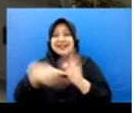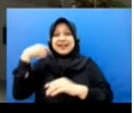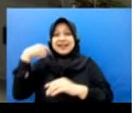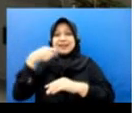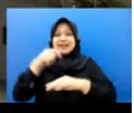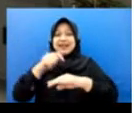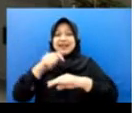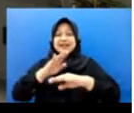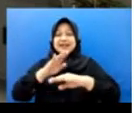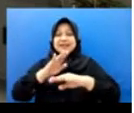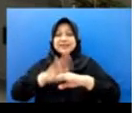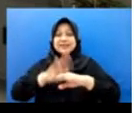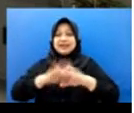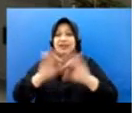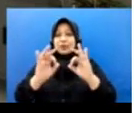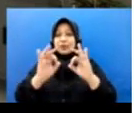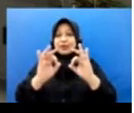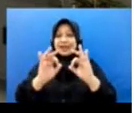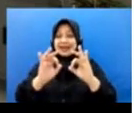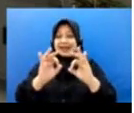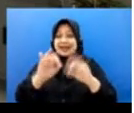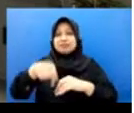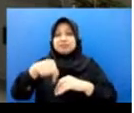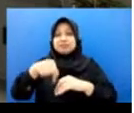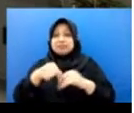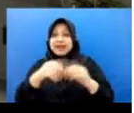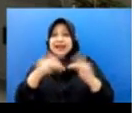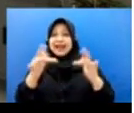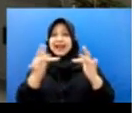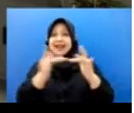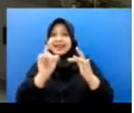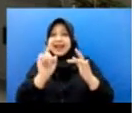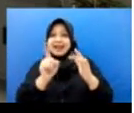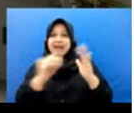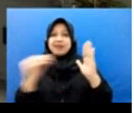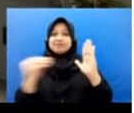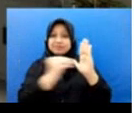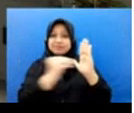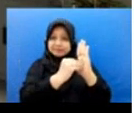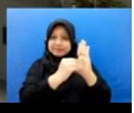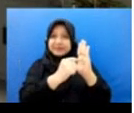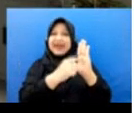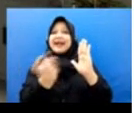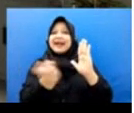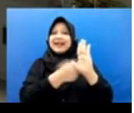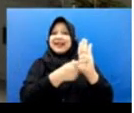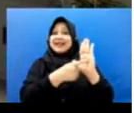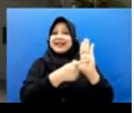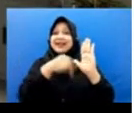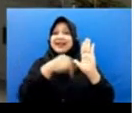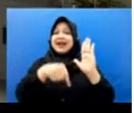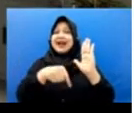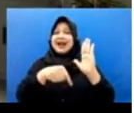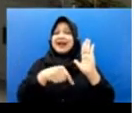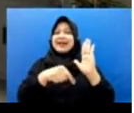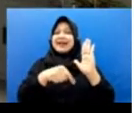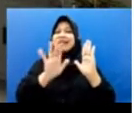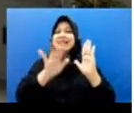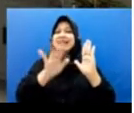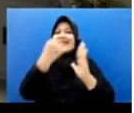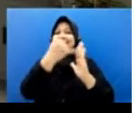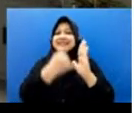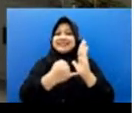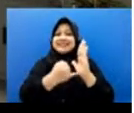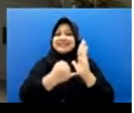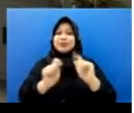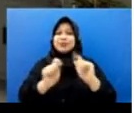diklik saja karena itu adalah daftar hadir kita pada siang hari ini. Nah, ini saya sudah melihat